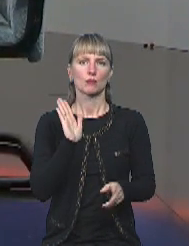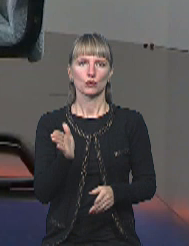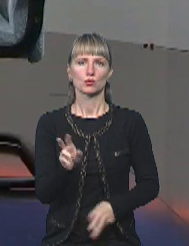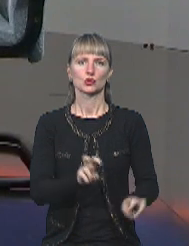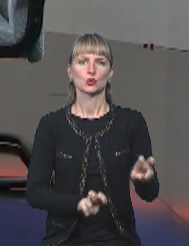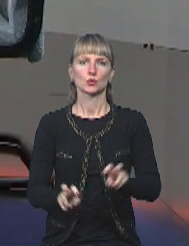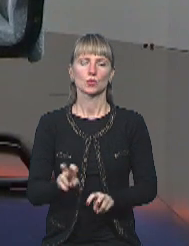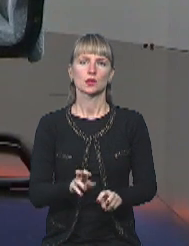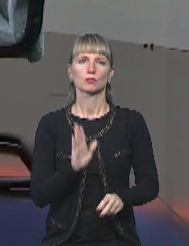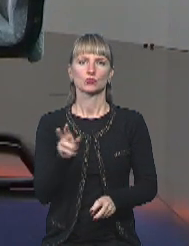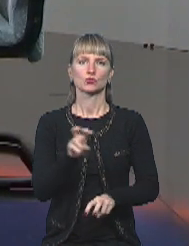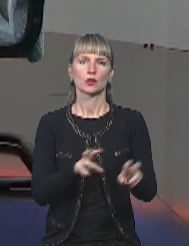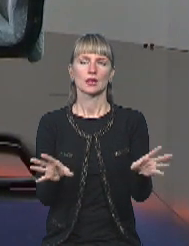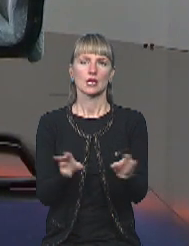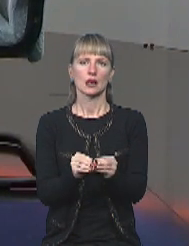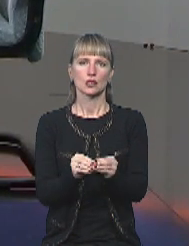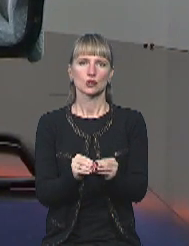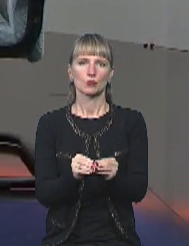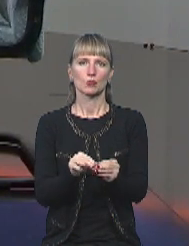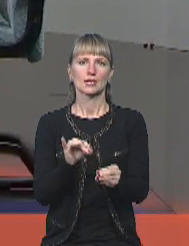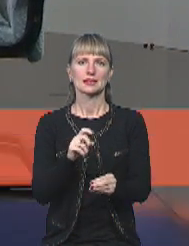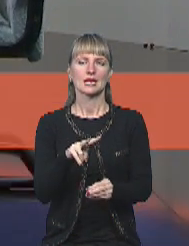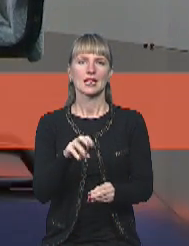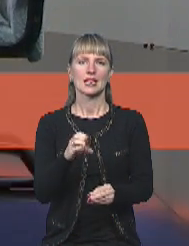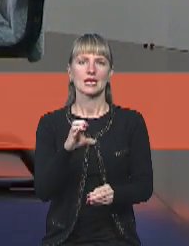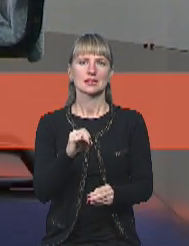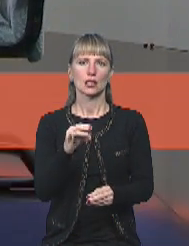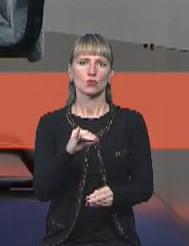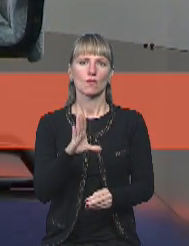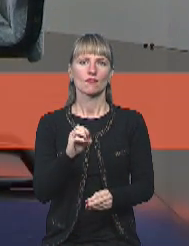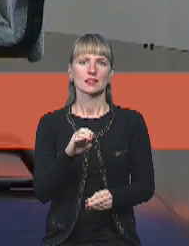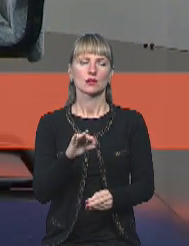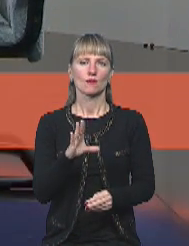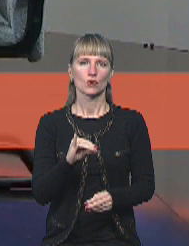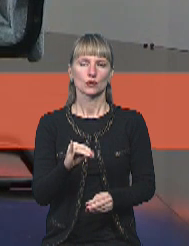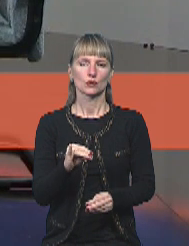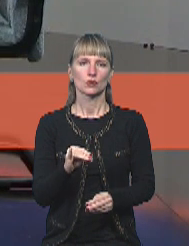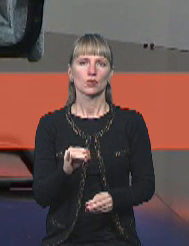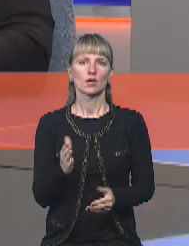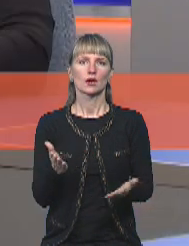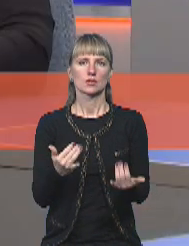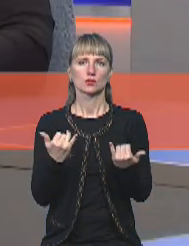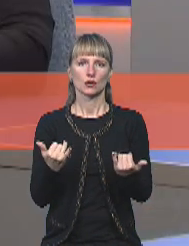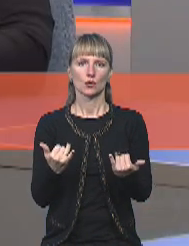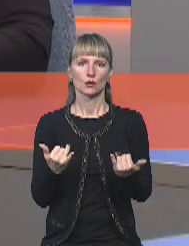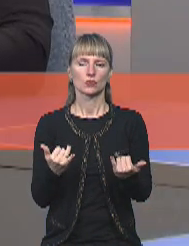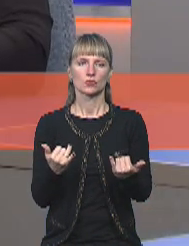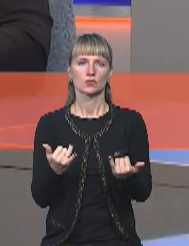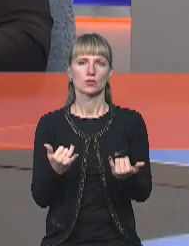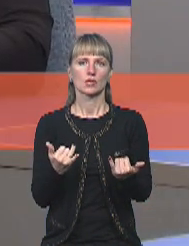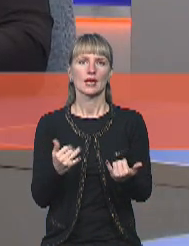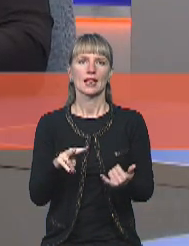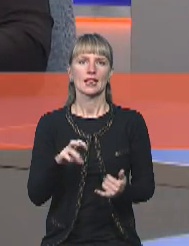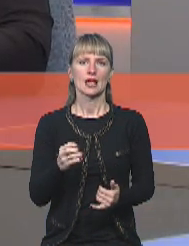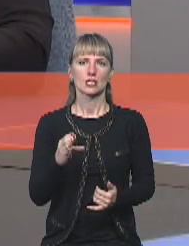шукати. Будемо шукати разом із Лесею Лапіковою, яка представляє у нас тут сьогодні громадську організацію «Інститут Республіка». Лесю,